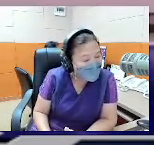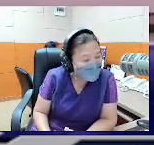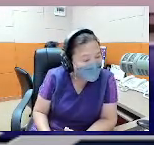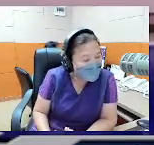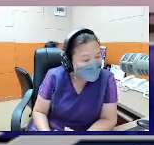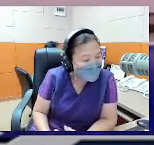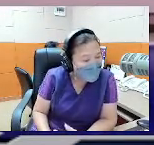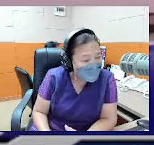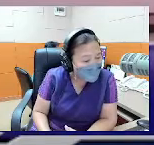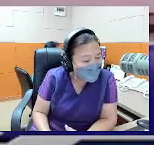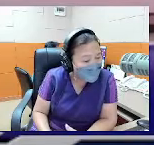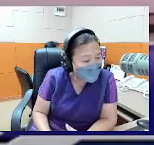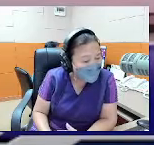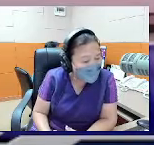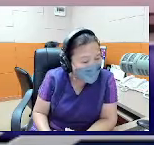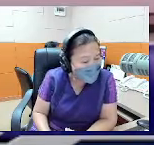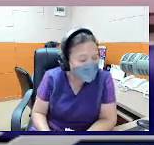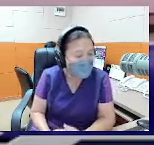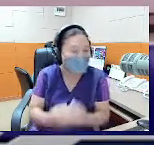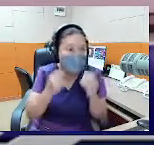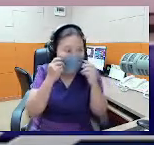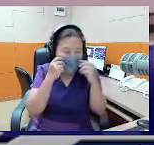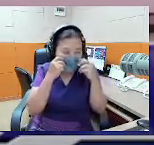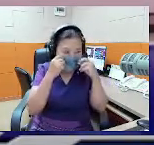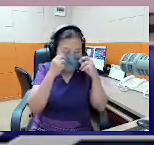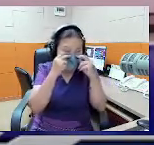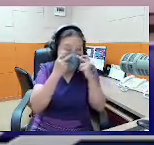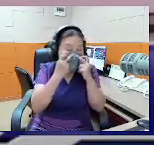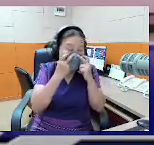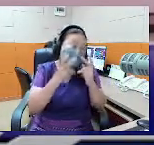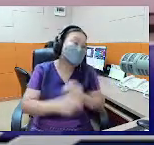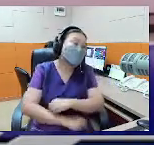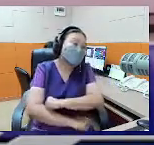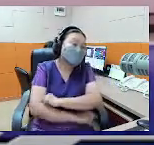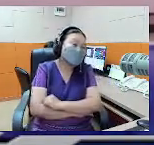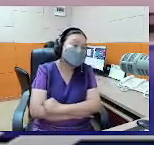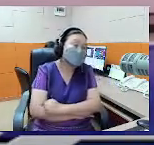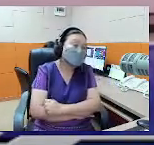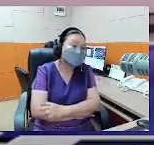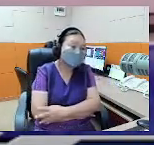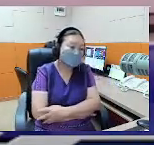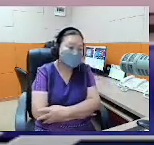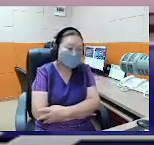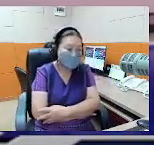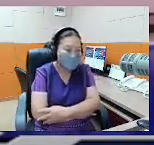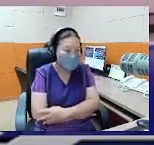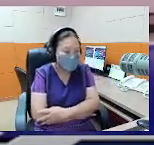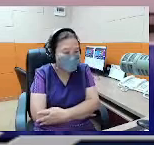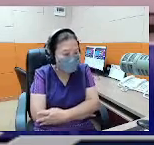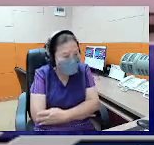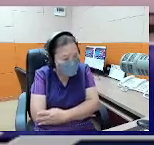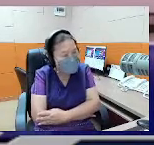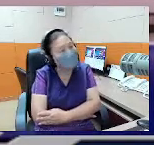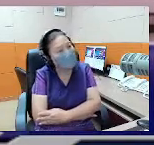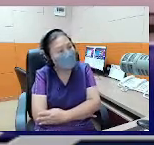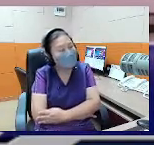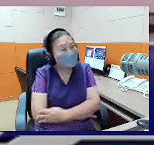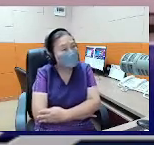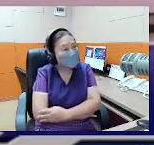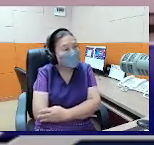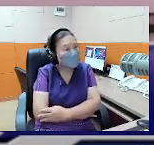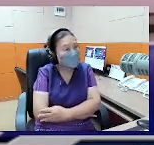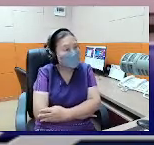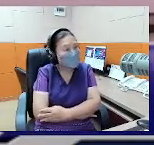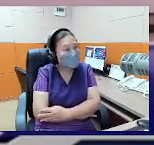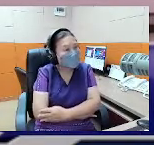รื่องของสอนในเรื่องของแมเนจเมนต์หรือกระบวนการในการจัดการแล้วเราก็จะมีเชิญวิทยากรนะคะที่เป็น